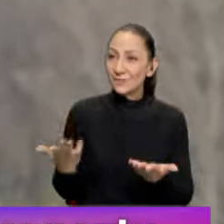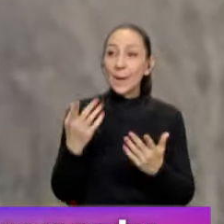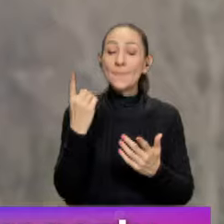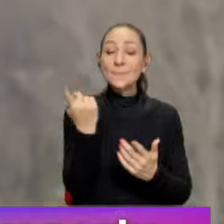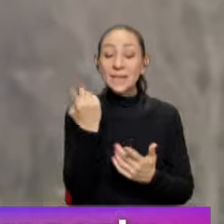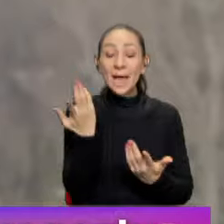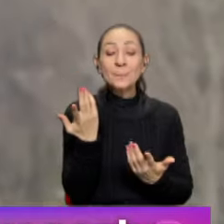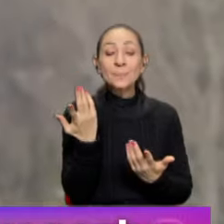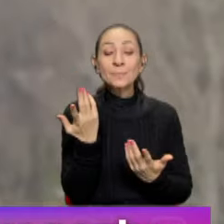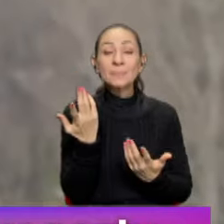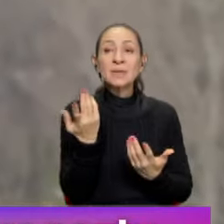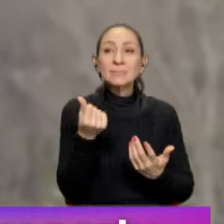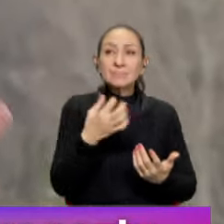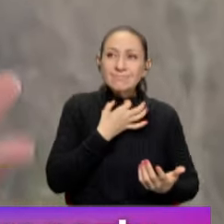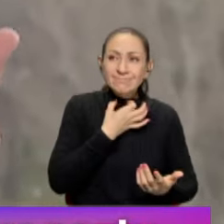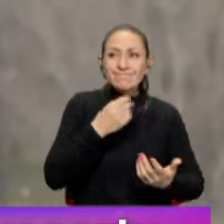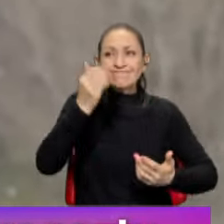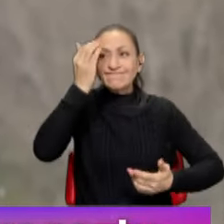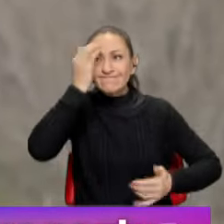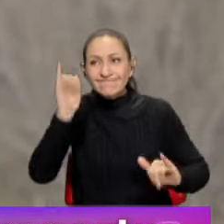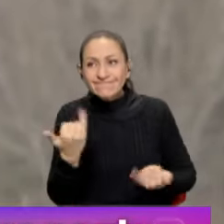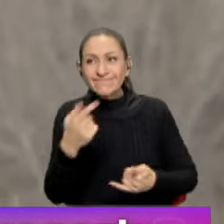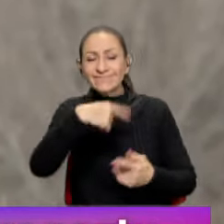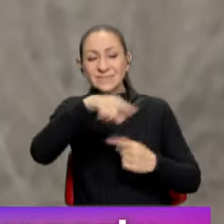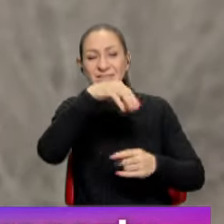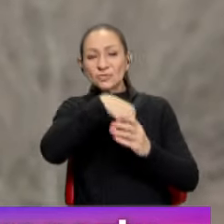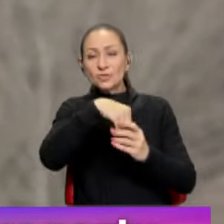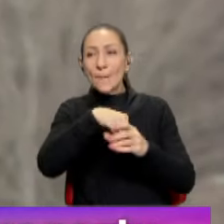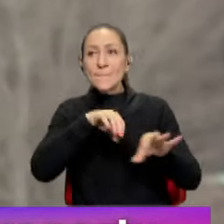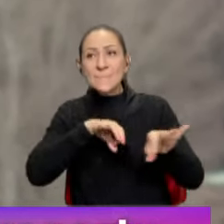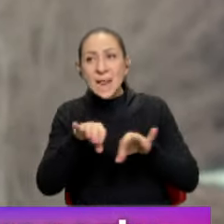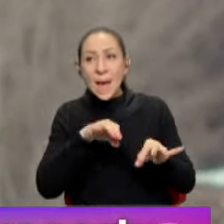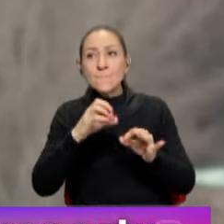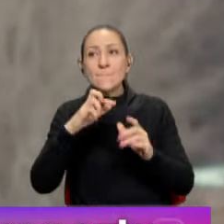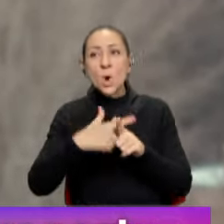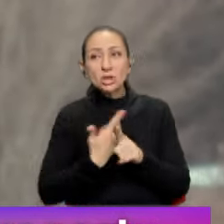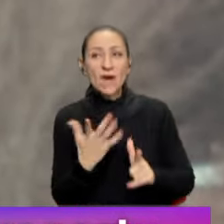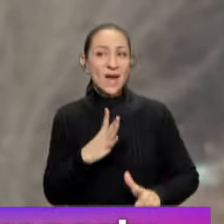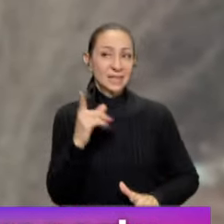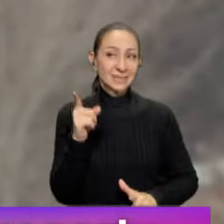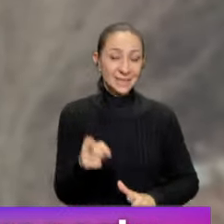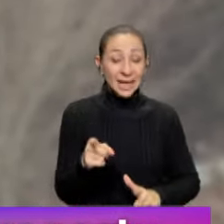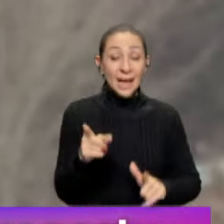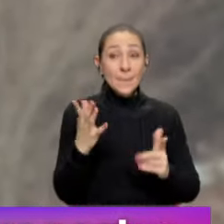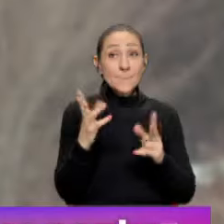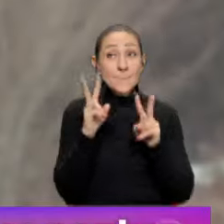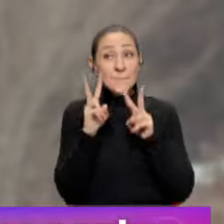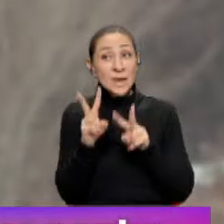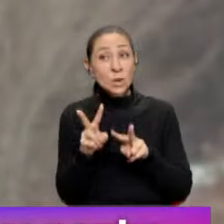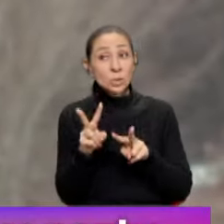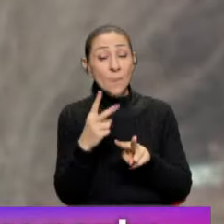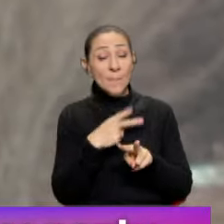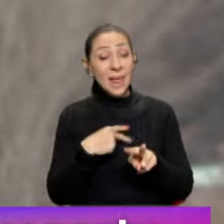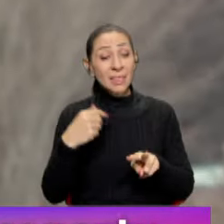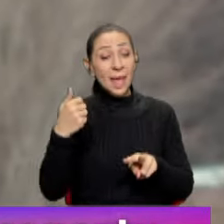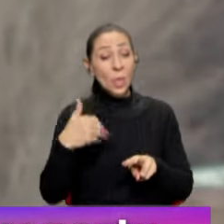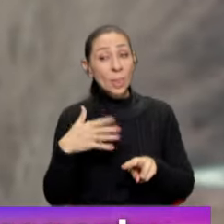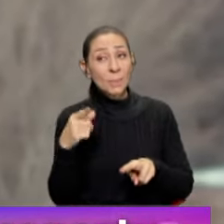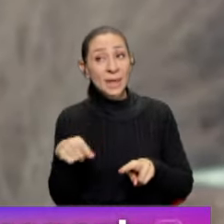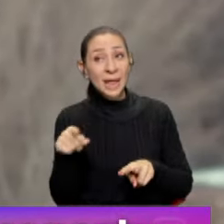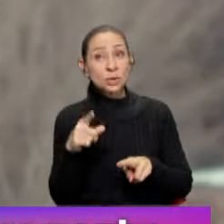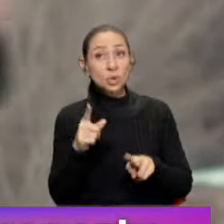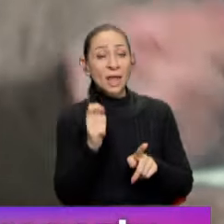de mesela hani yokluk, yoksulluk, dar gelirli için planlarınız, projeleriniz vardır. Ama bakıyoruz yerel yönetimler işte